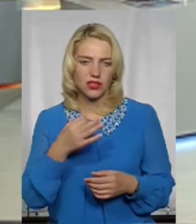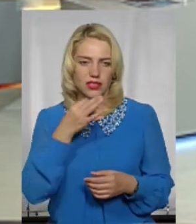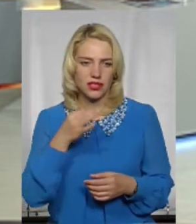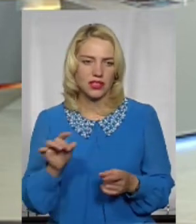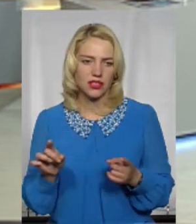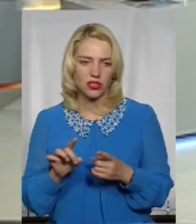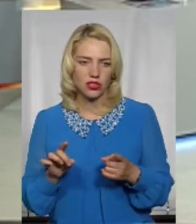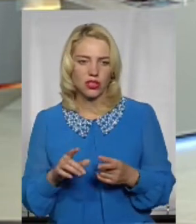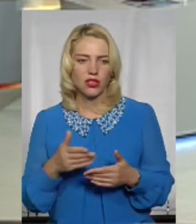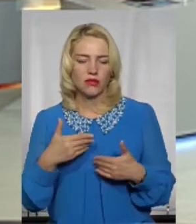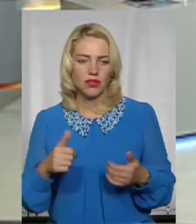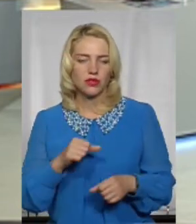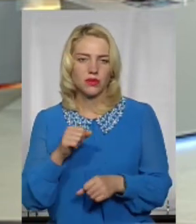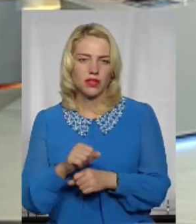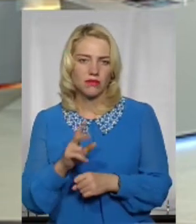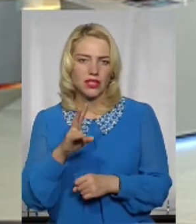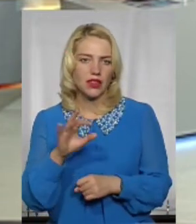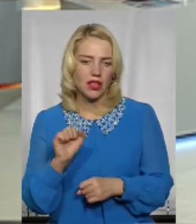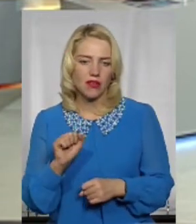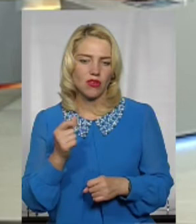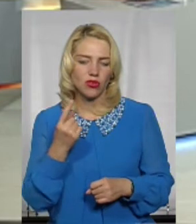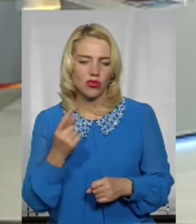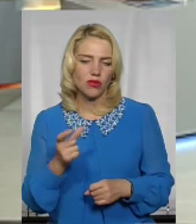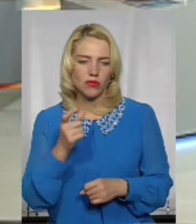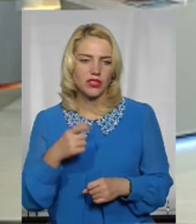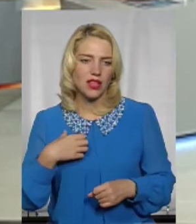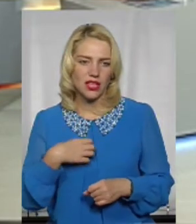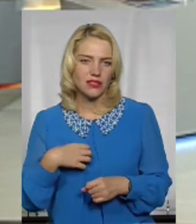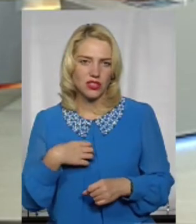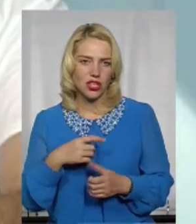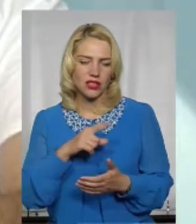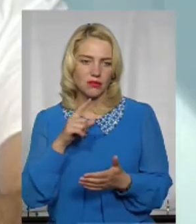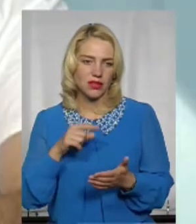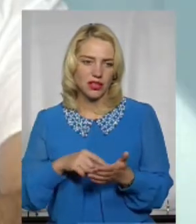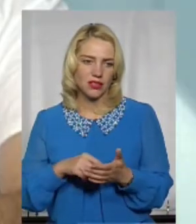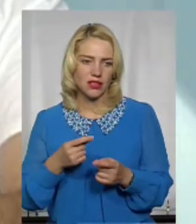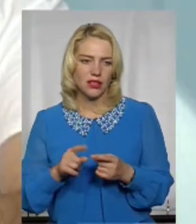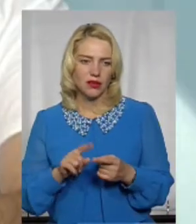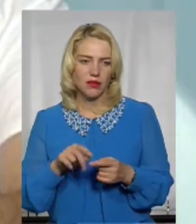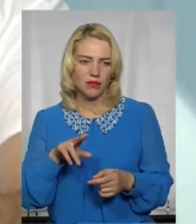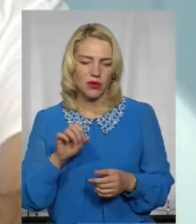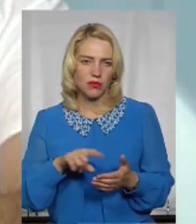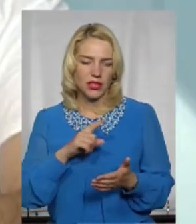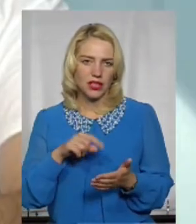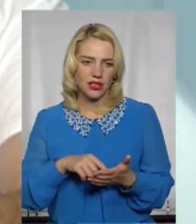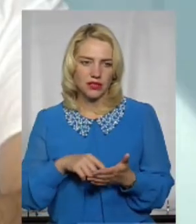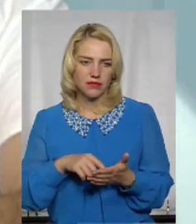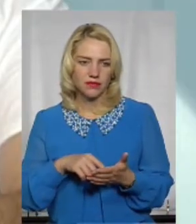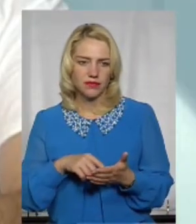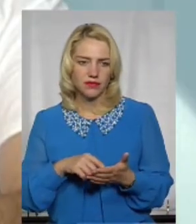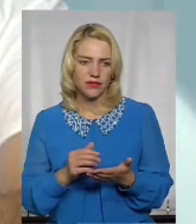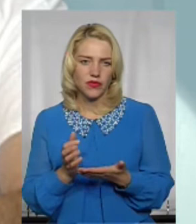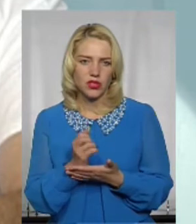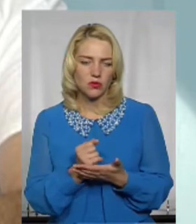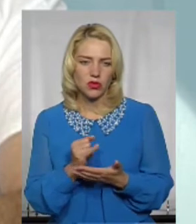що ми зупиняємося на одному із надзвичайно важливих питань, а саме питання збору